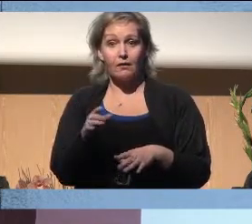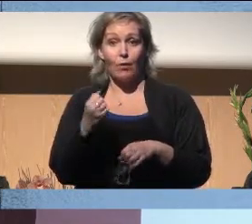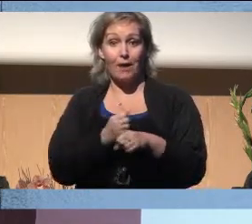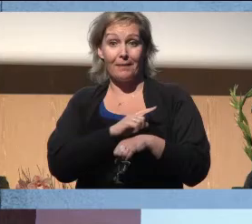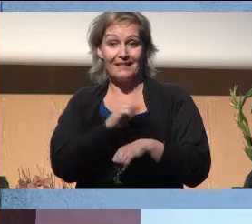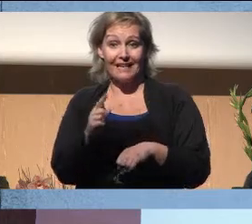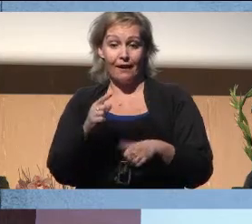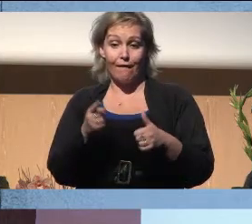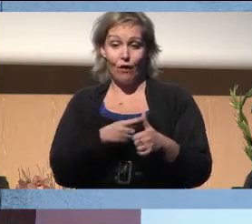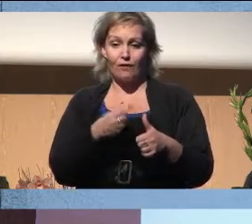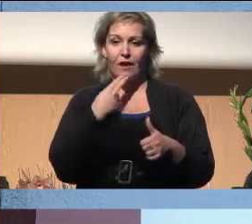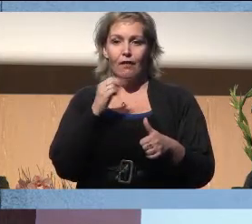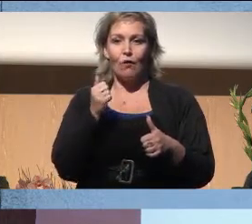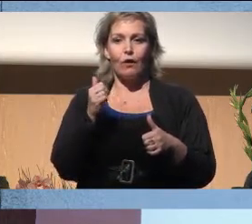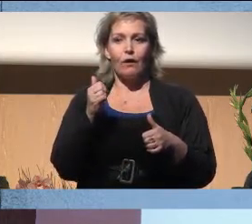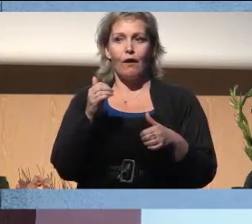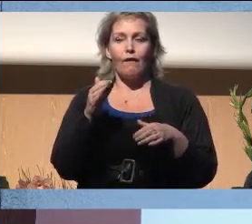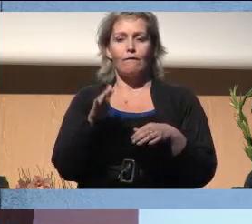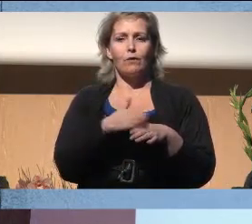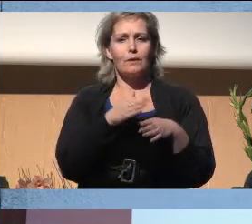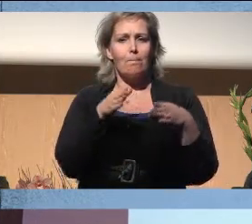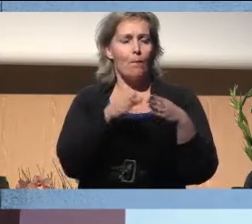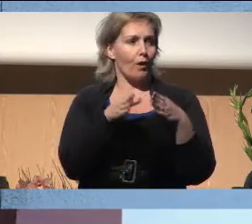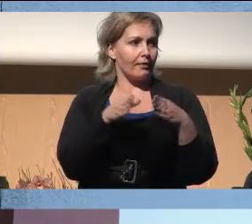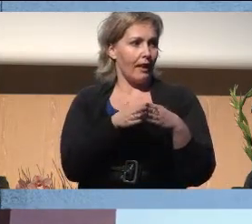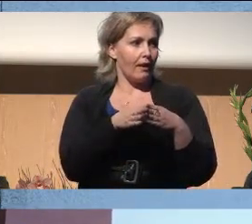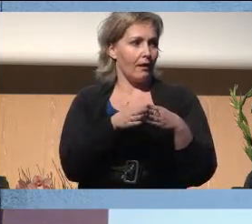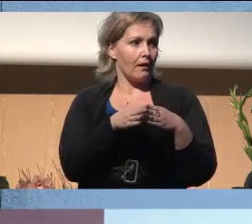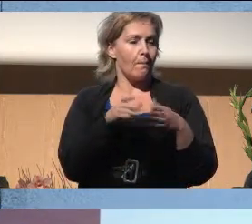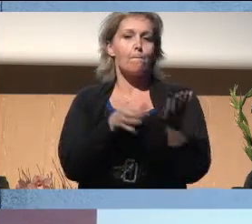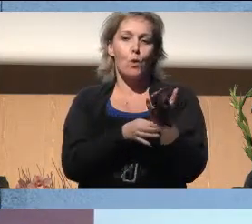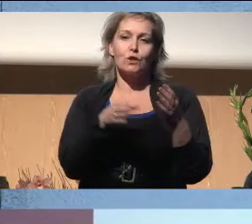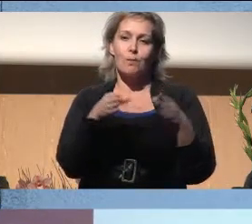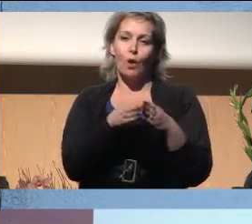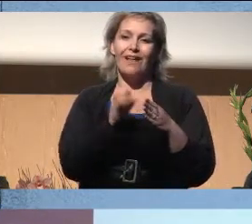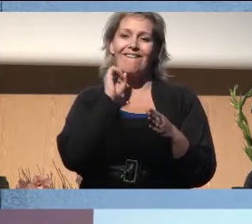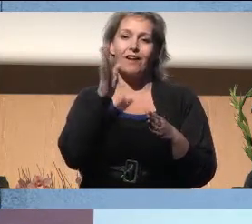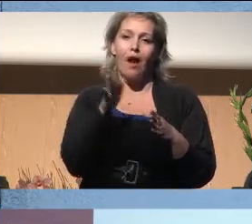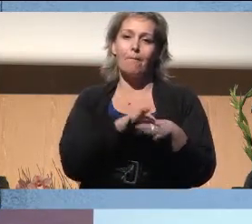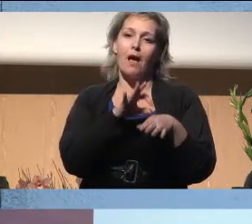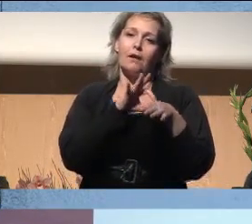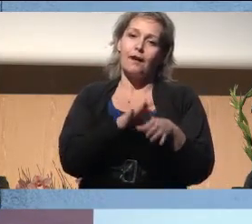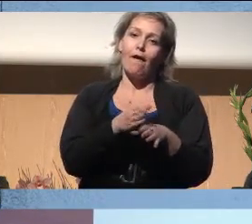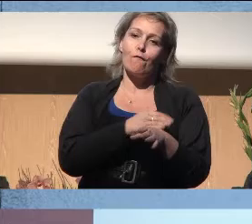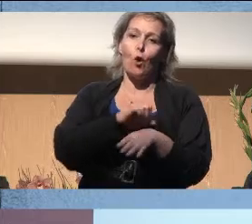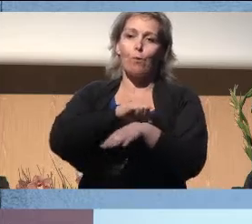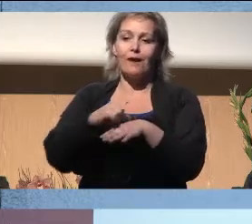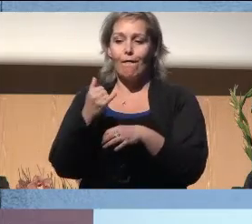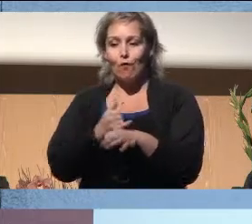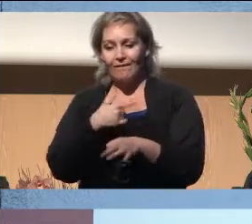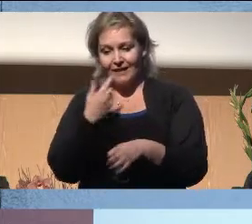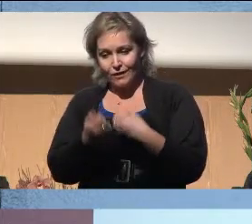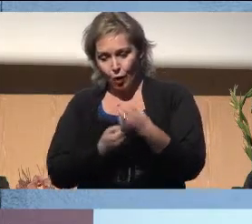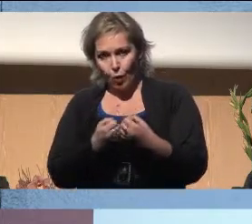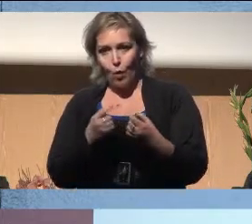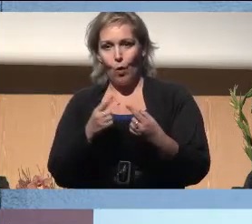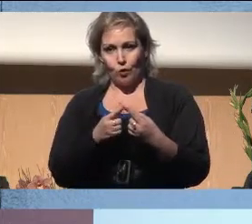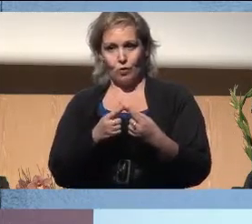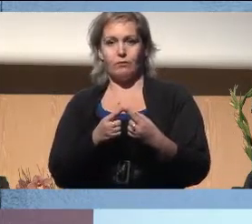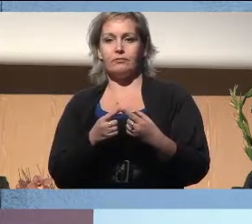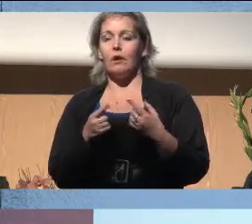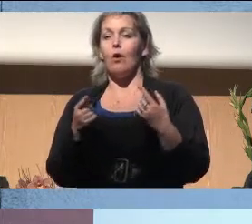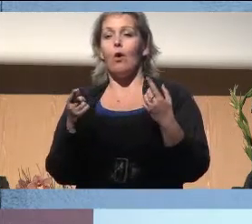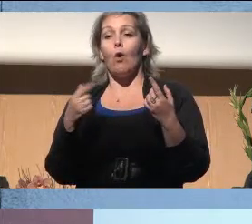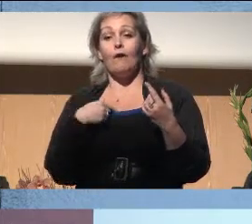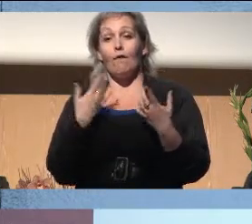arbetstid. Först något vi kallar pulsmöte som görs för varje dag eller varje patient eller operation. Hur vill vi att det ska gå? Och så kollar vi hur det gick.